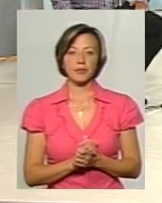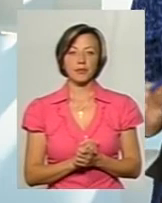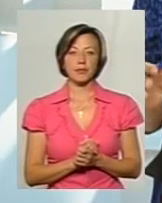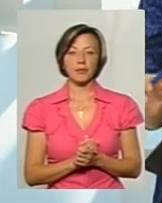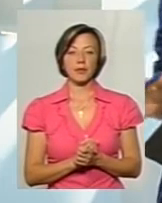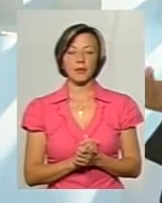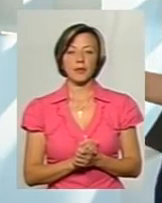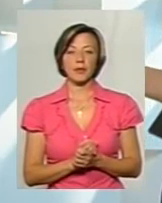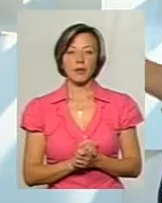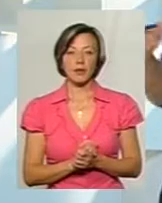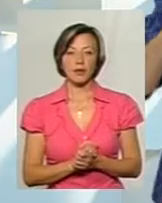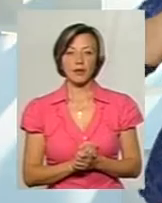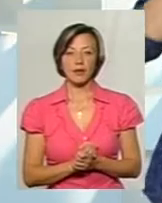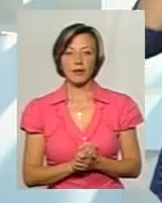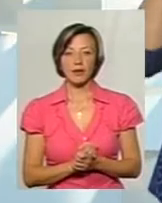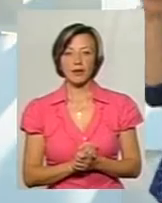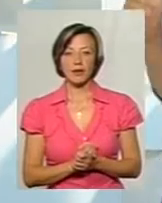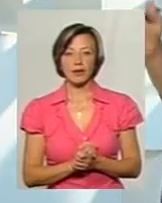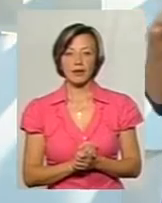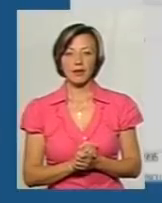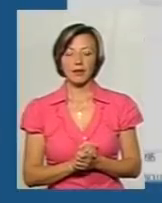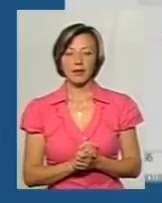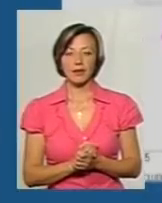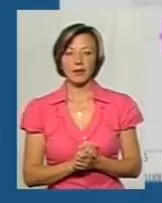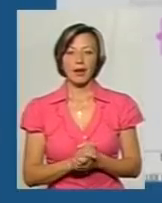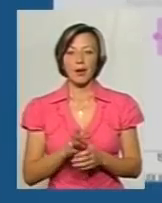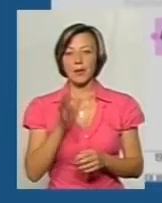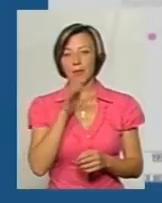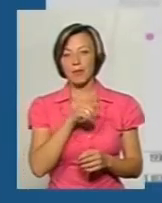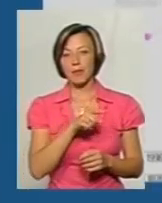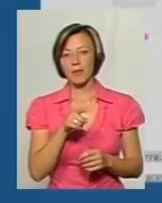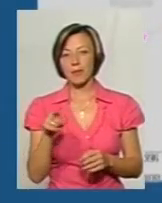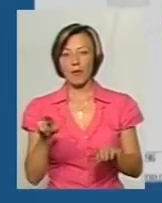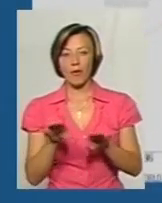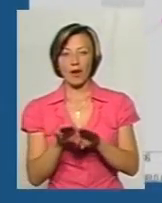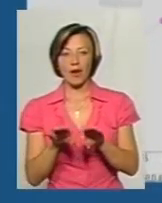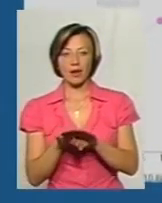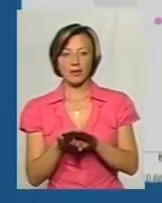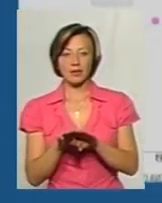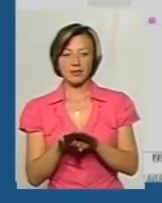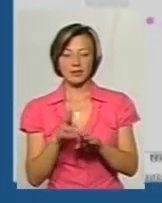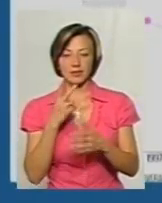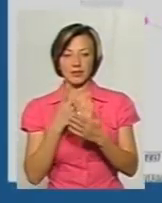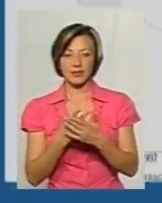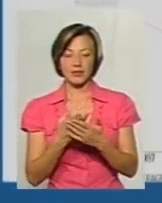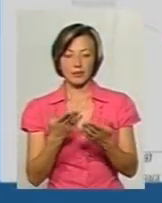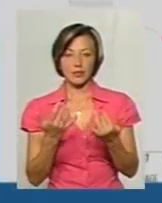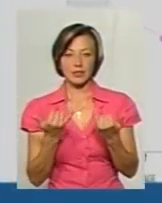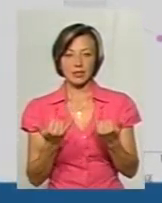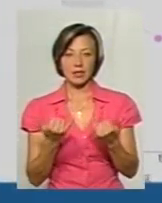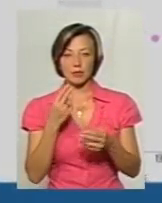період... Ну, ніби покращується. Ніби період, але так він нас йде, начебто от дивимося,